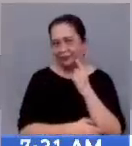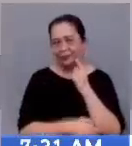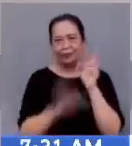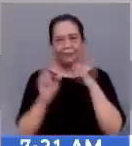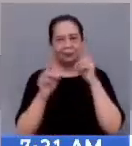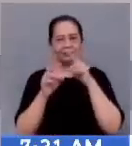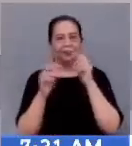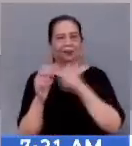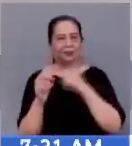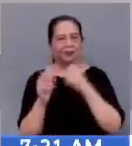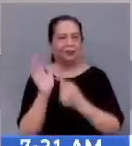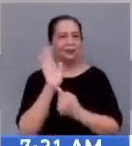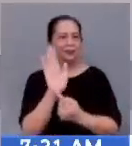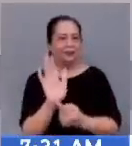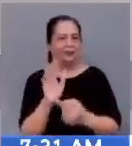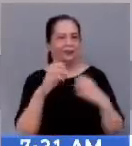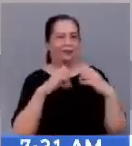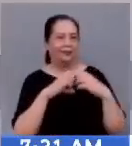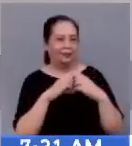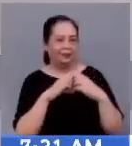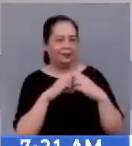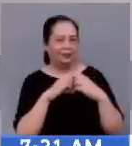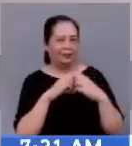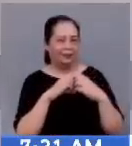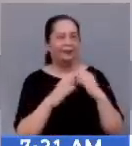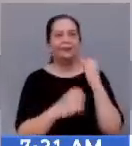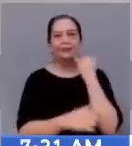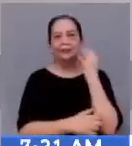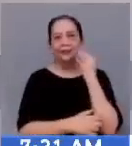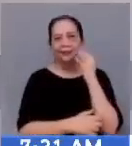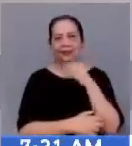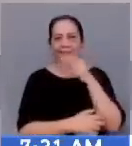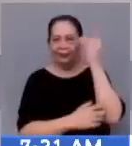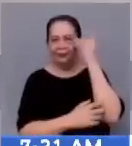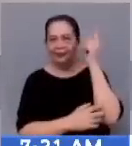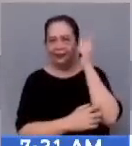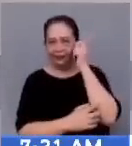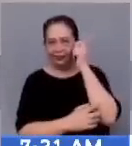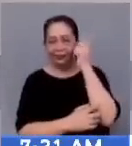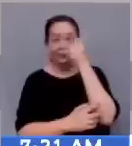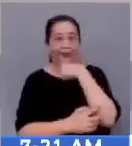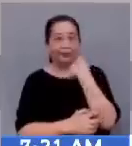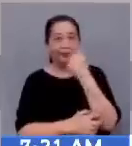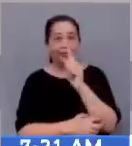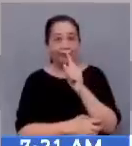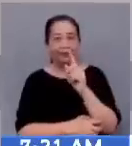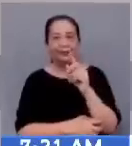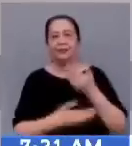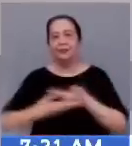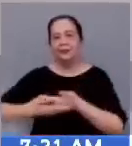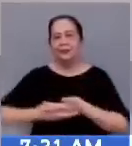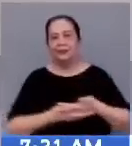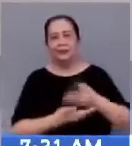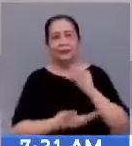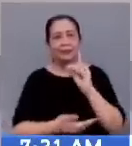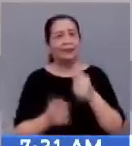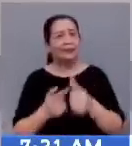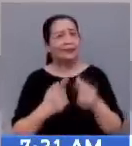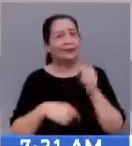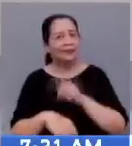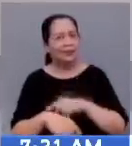Pinakita ho ni nakapuso couple Jendeline Mercado at Dennis Trillo ang mukha ni Baby D for the first time. Sino kaya ang